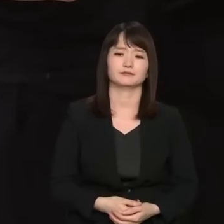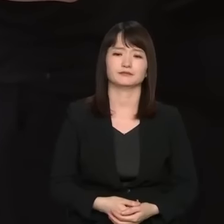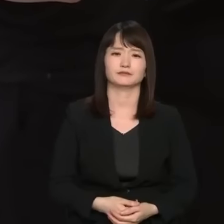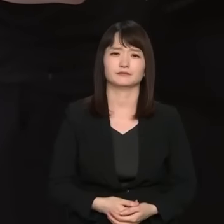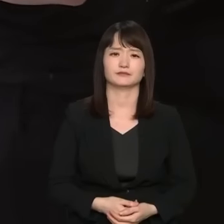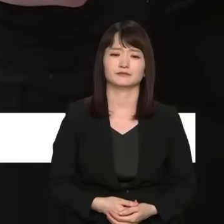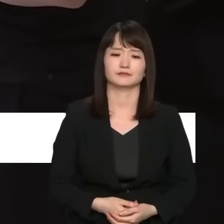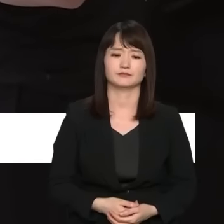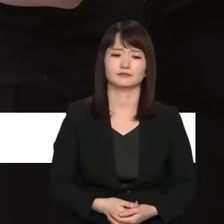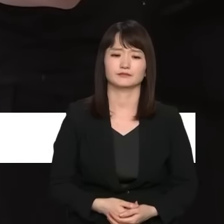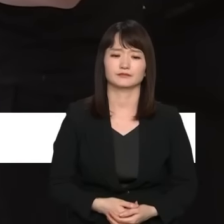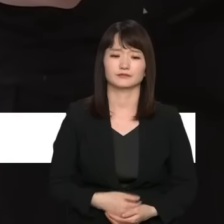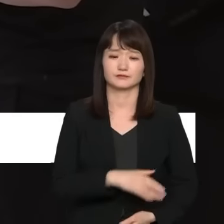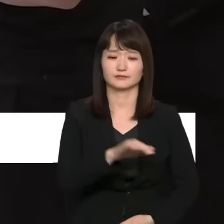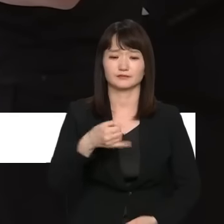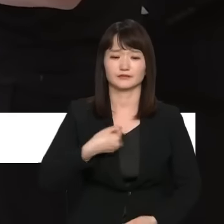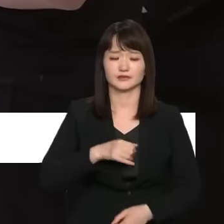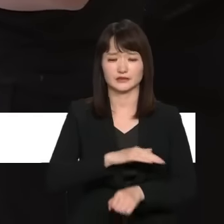잘 가.